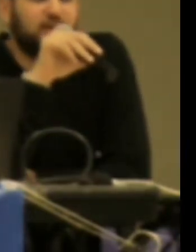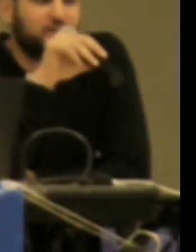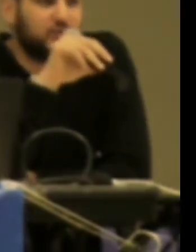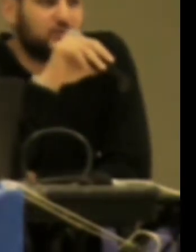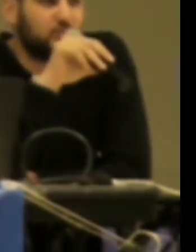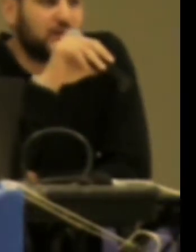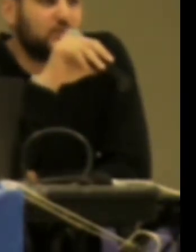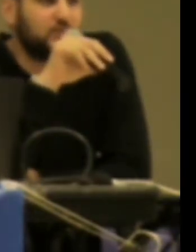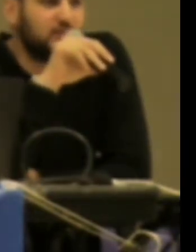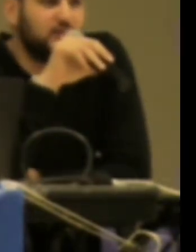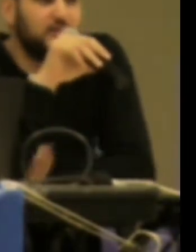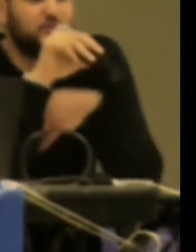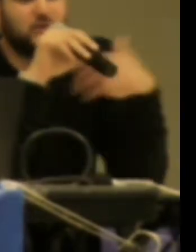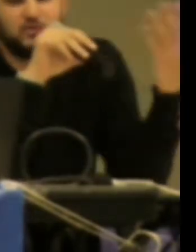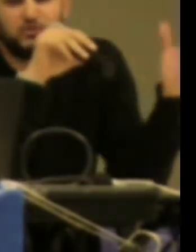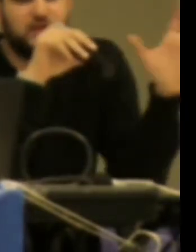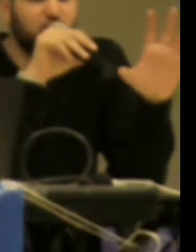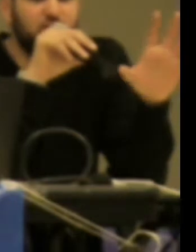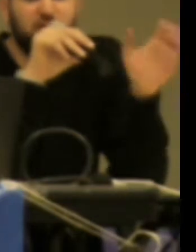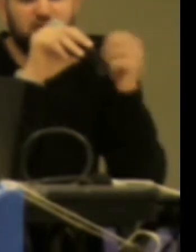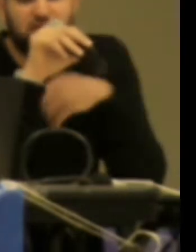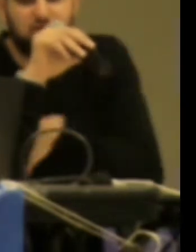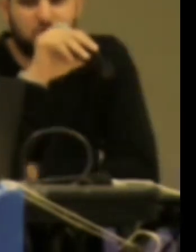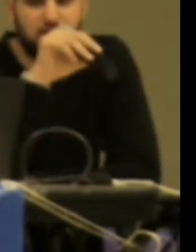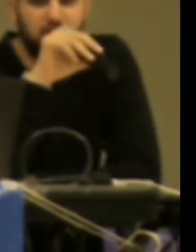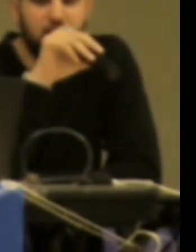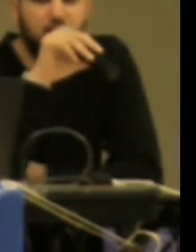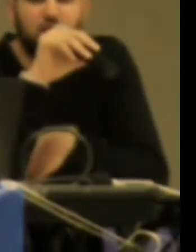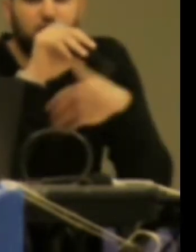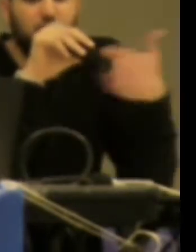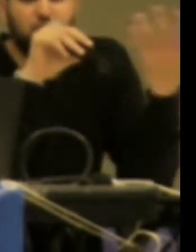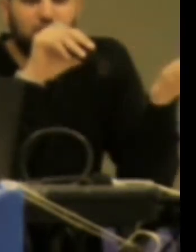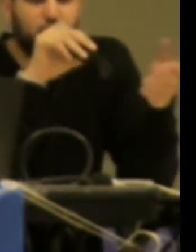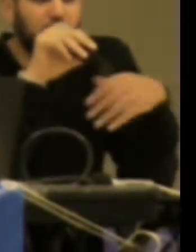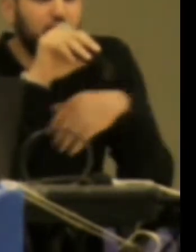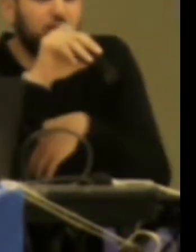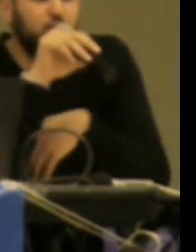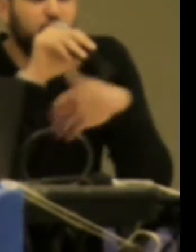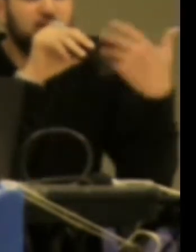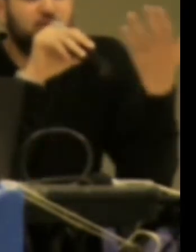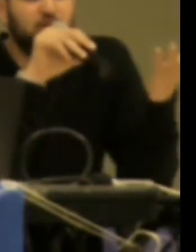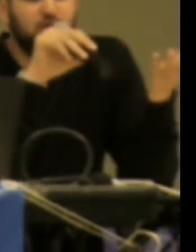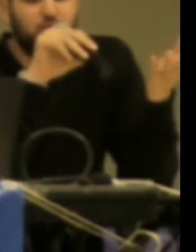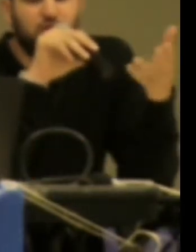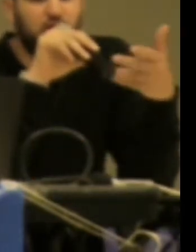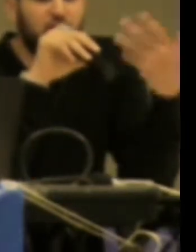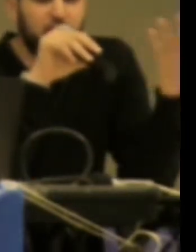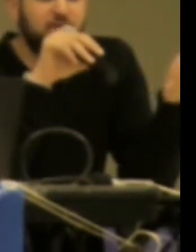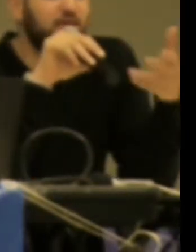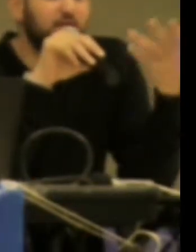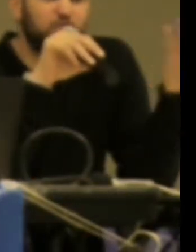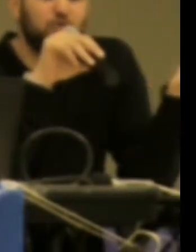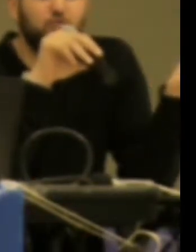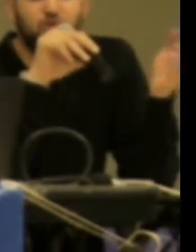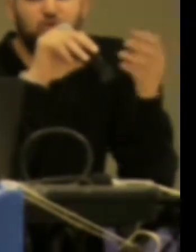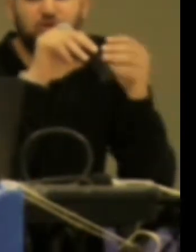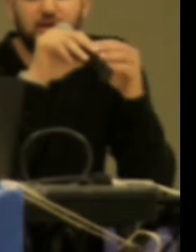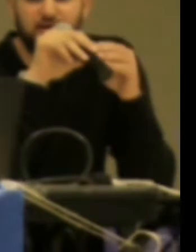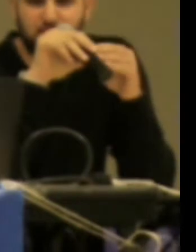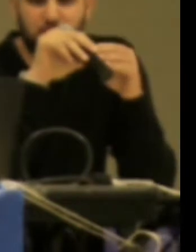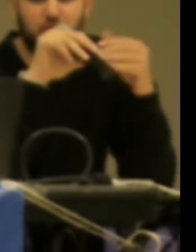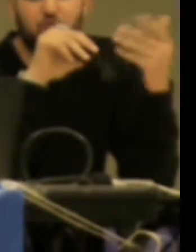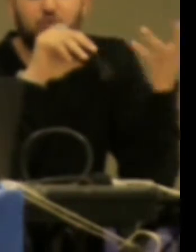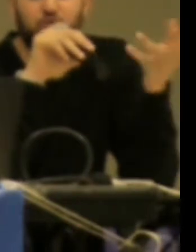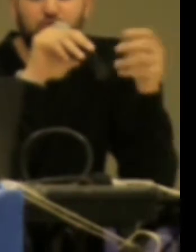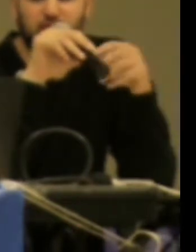de frères et sœurs qui sont prêts à nous aider, soit la journée, soit une partie de la journée. On a besoin pour accueillir le public, pour la billetterie, et surtout pour tenir